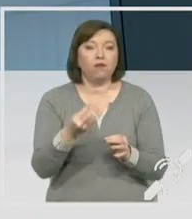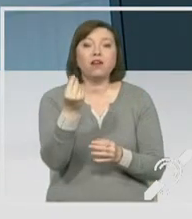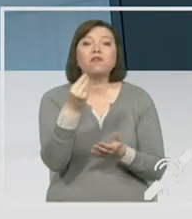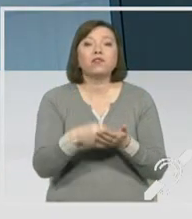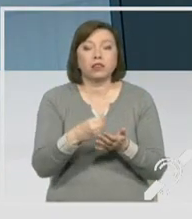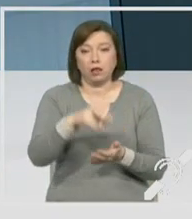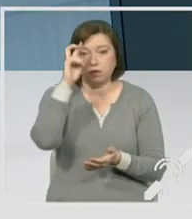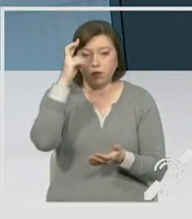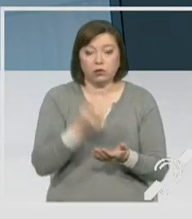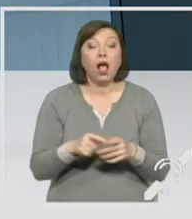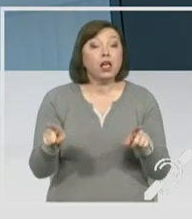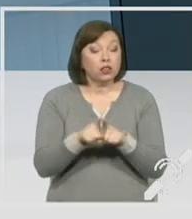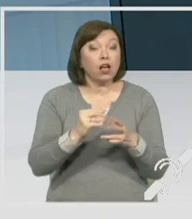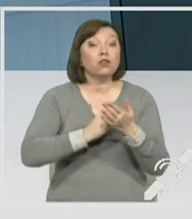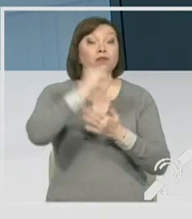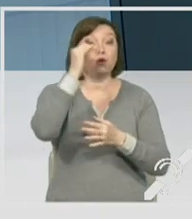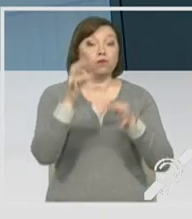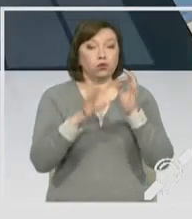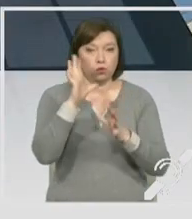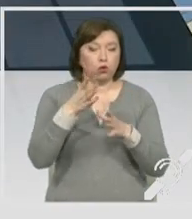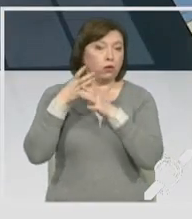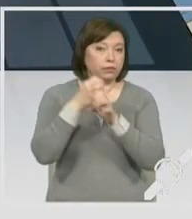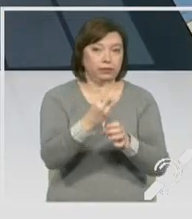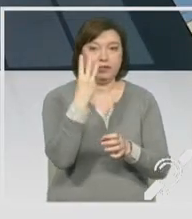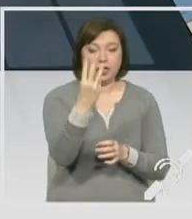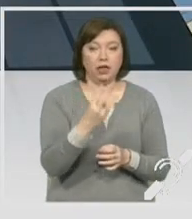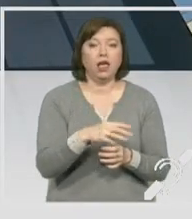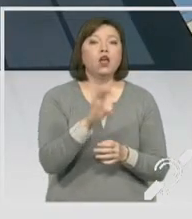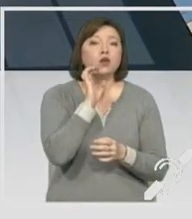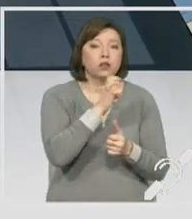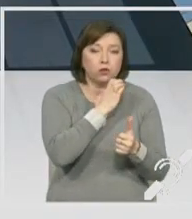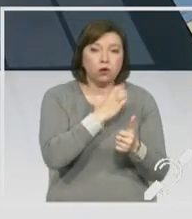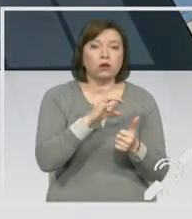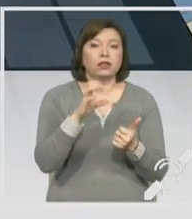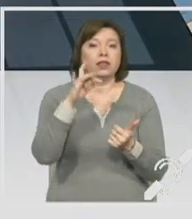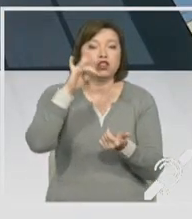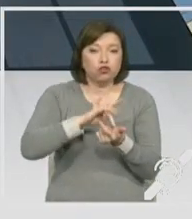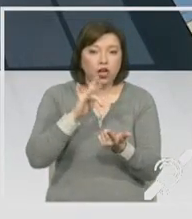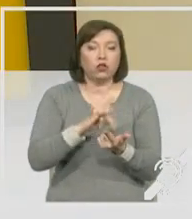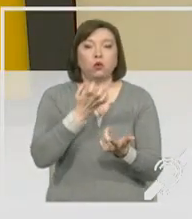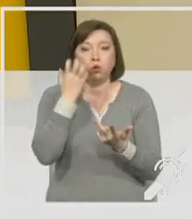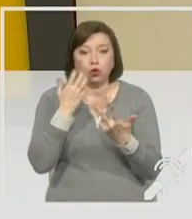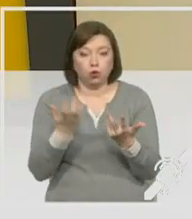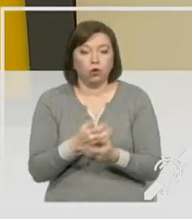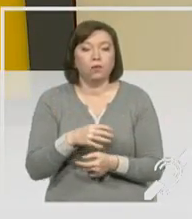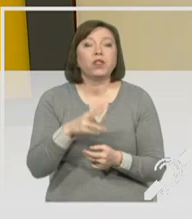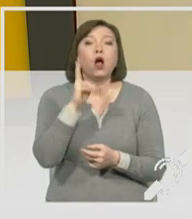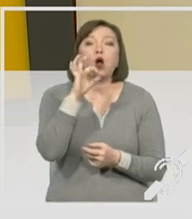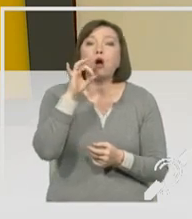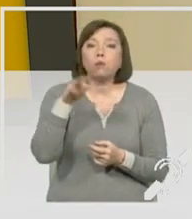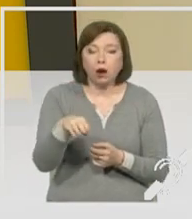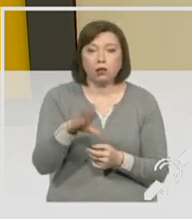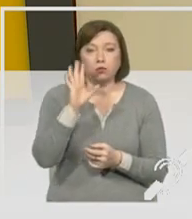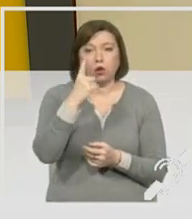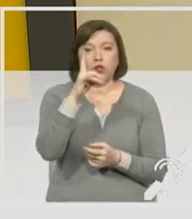totodată instanțele de apel vor fi reduse la trei Curtea de Apel Nord curtea apel centru și Curtea de Apel Sud Curtea de Apel comrat va avea